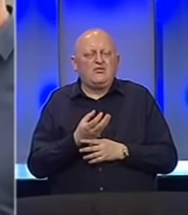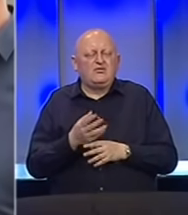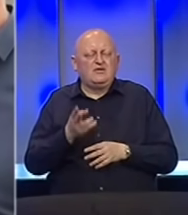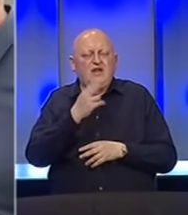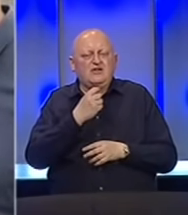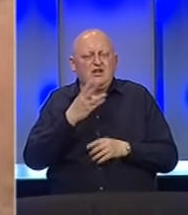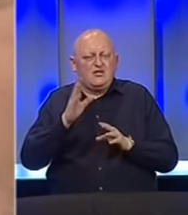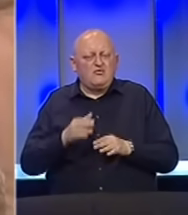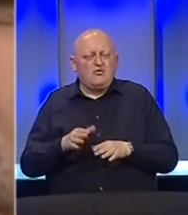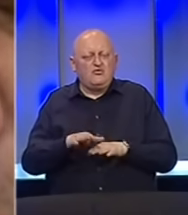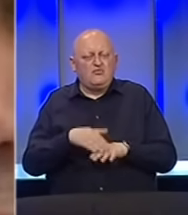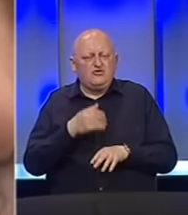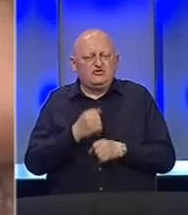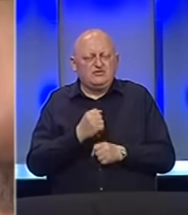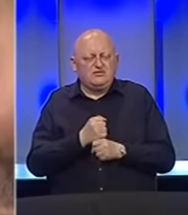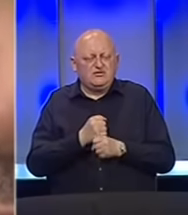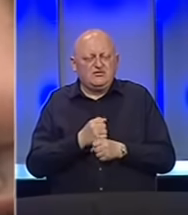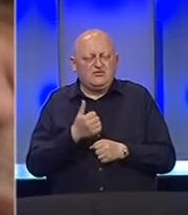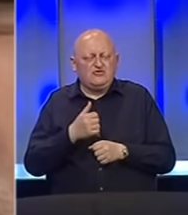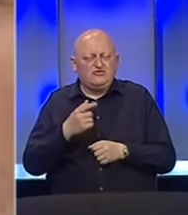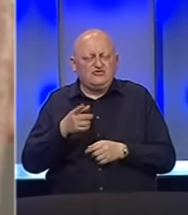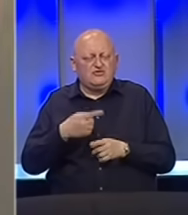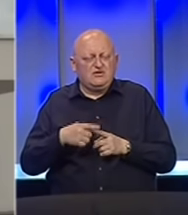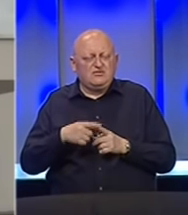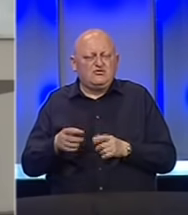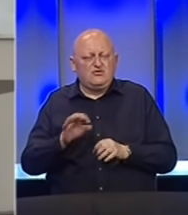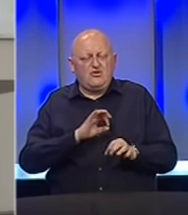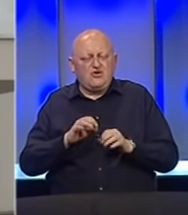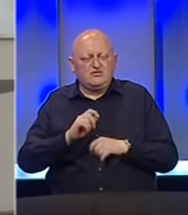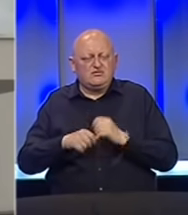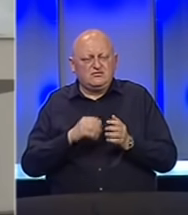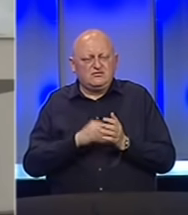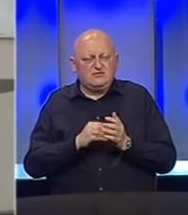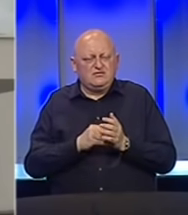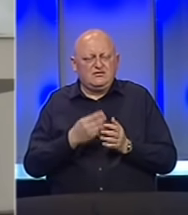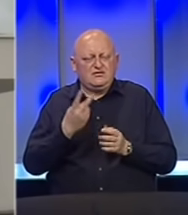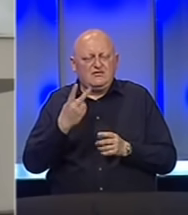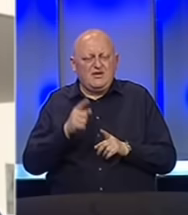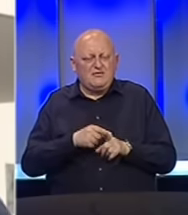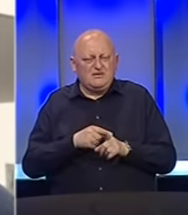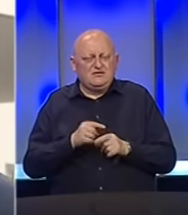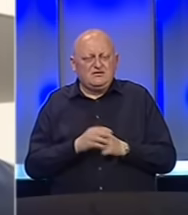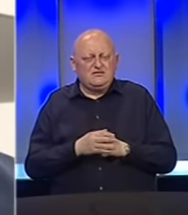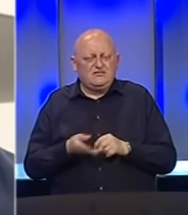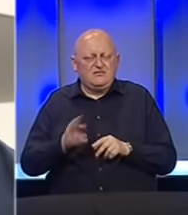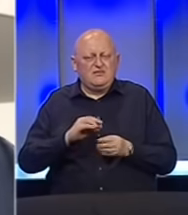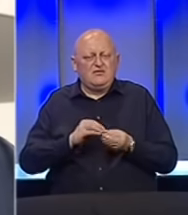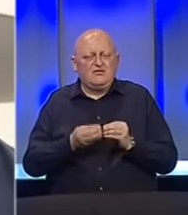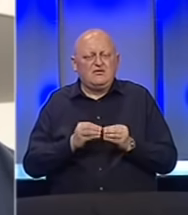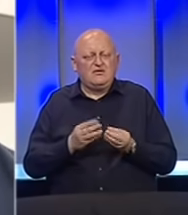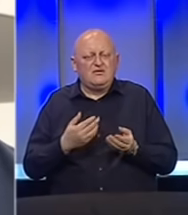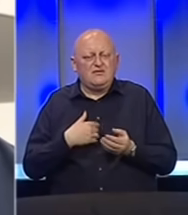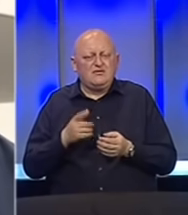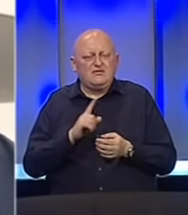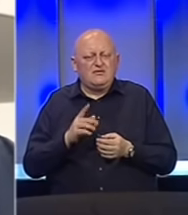nadležnih kada mogu početi s radom, s obzirom na to da je za organizaciju posla potrebno najmanje 2 mjeseca. Najveći je problem što od nama